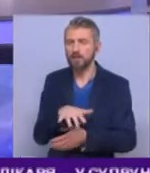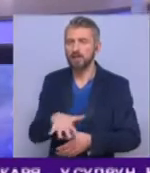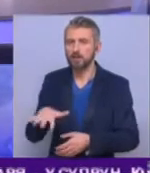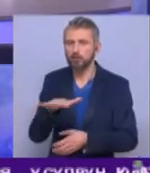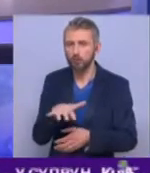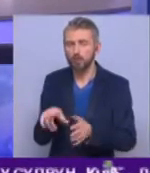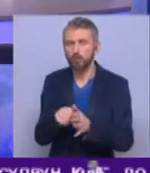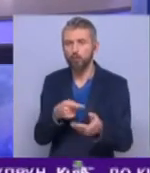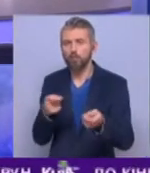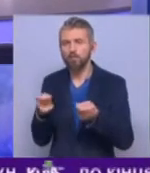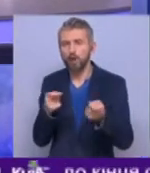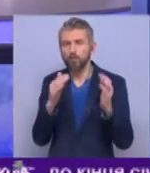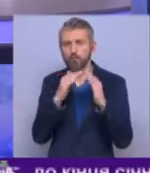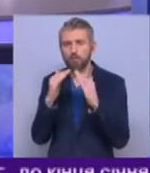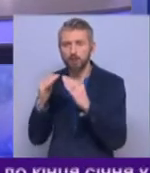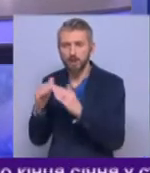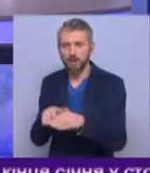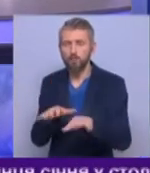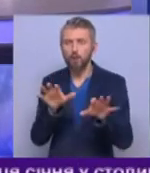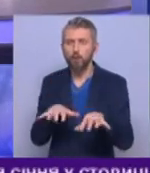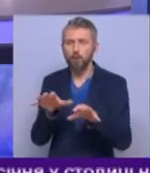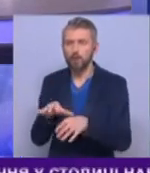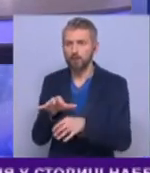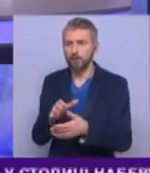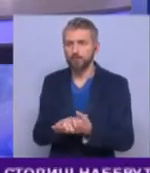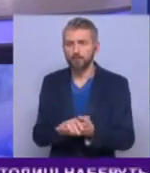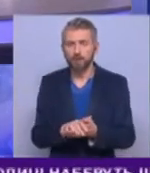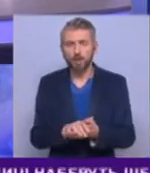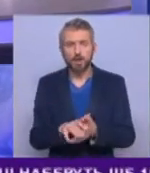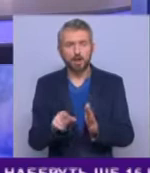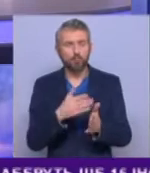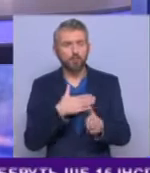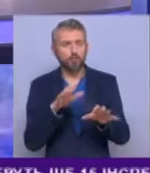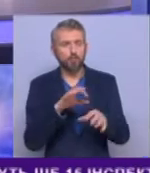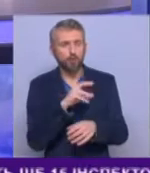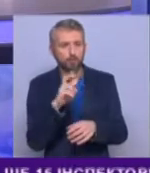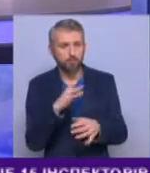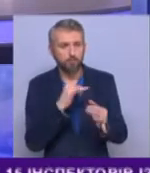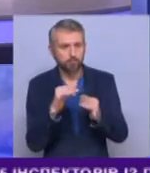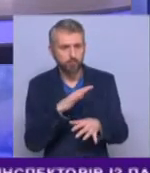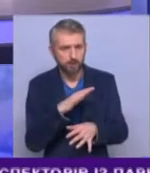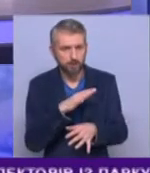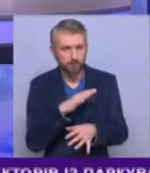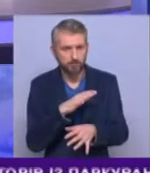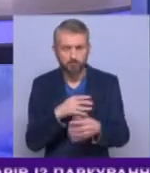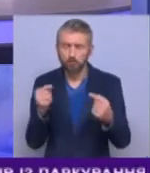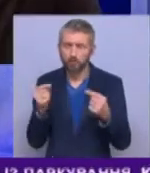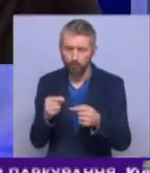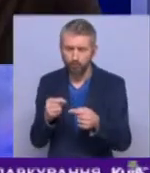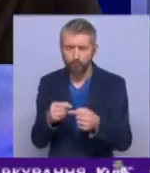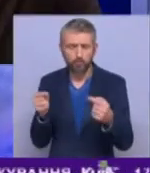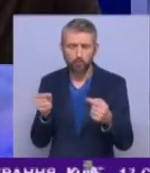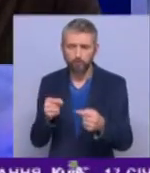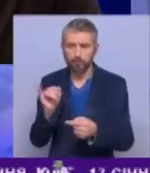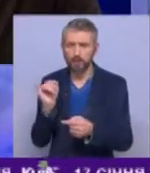із управляючими будинків, із головами управлінь. Тобто управлінь. Гіпотетично з моїм головою ОСББ поговорили про це? Ну, гіпотетично. Точно. Точно. Точно.